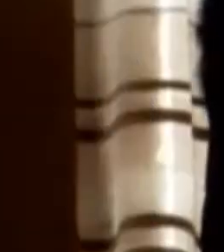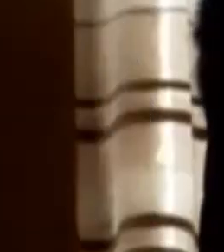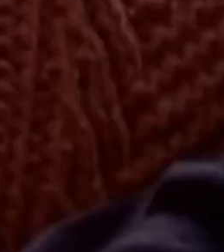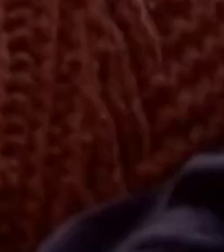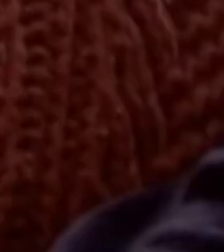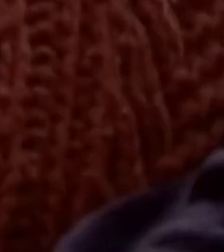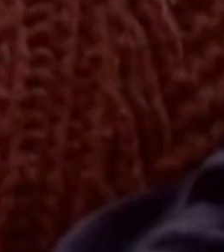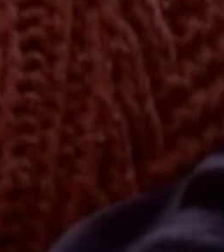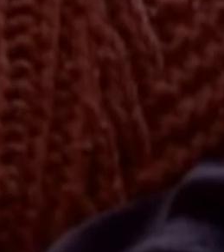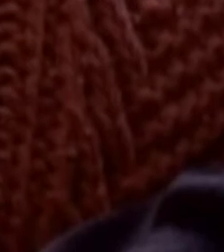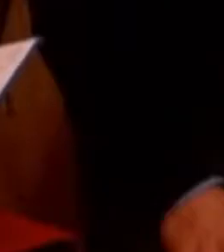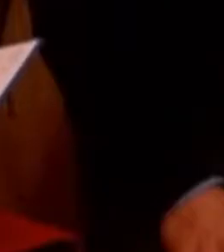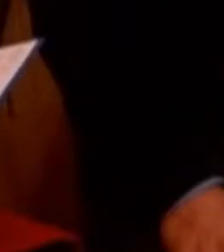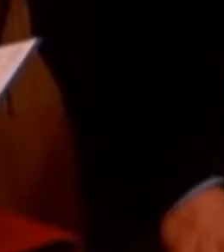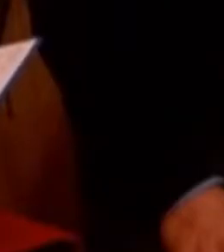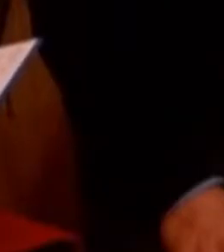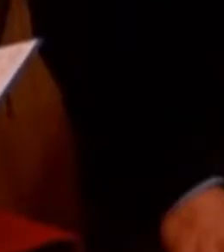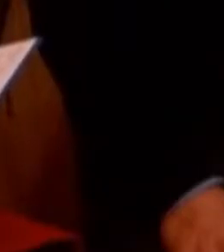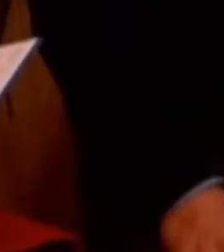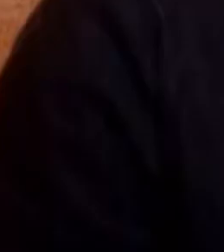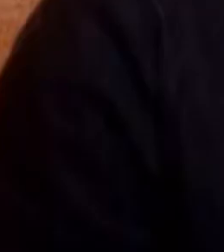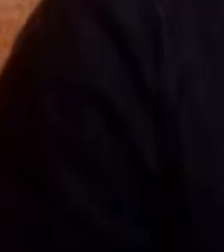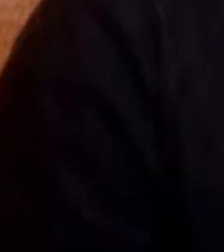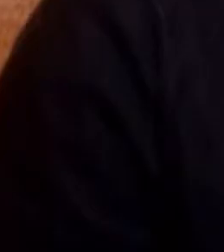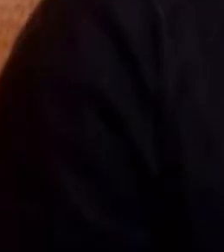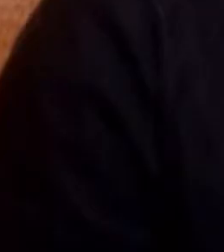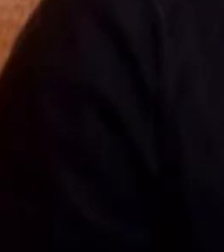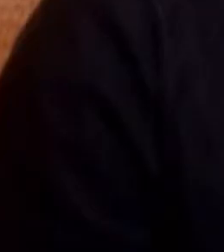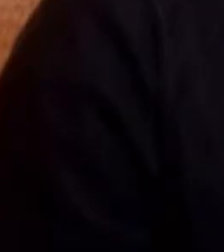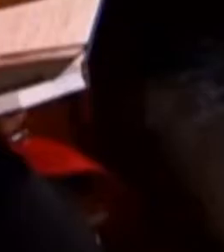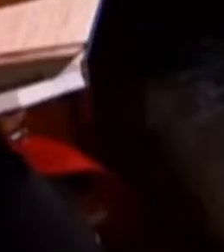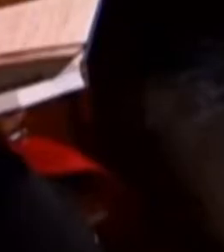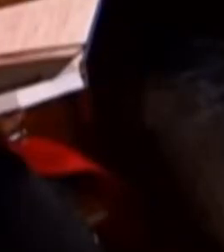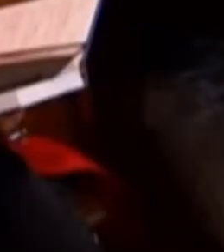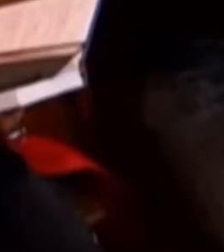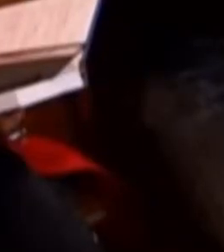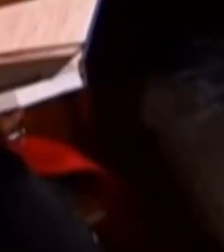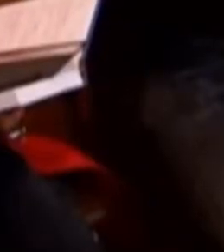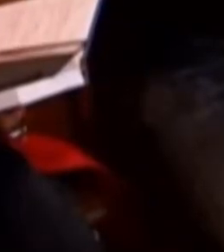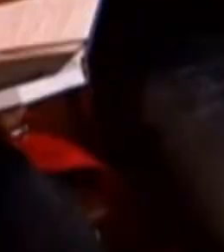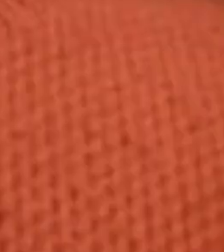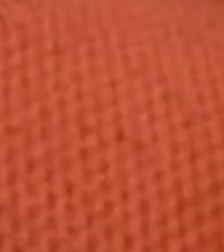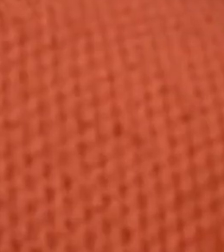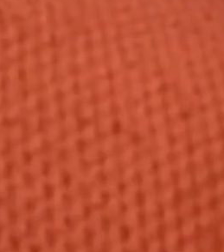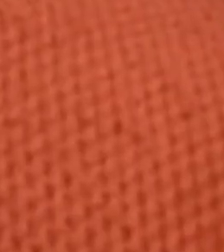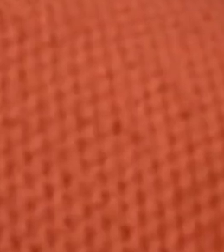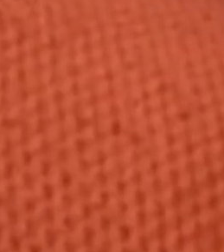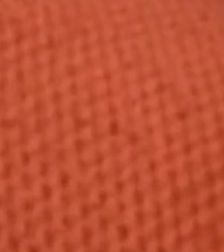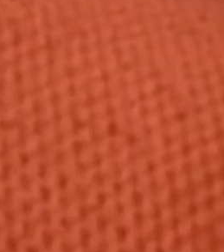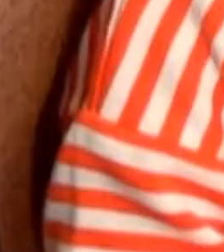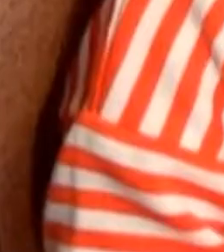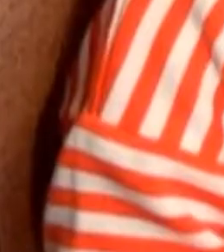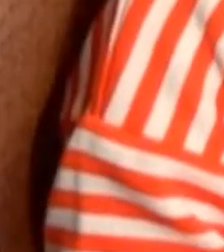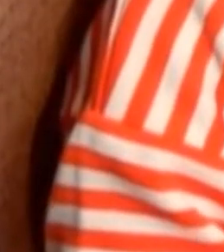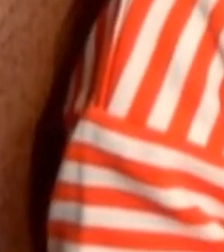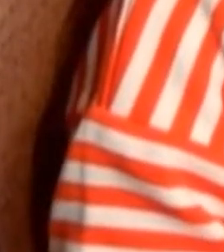В Туркестанской области 17 взрослых мужчин изнасиловали школьницу. Почему расследование инцидента, произошедшего еще в мае, так и